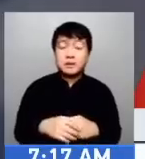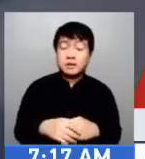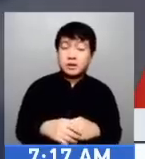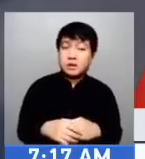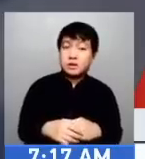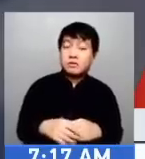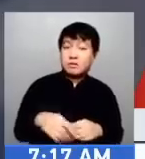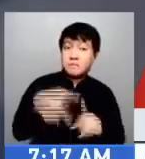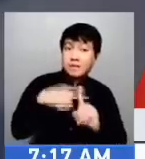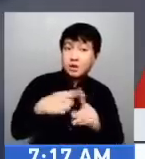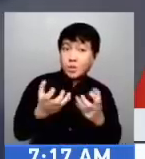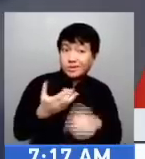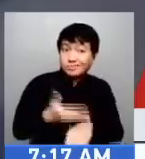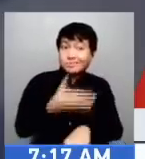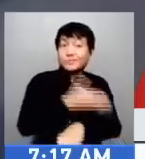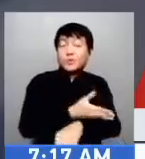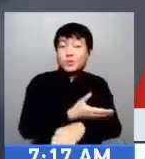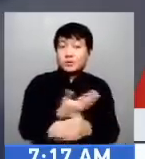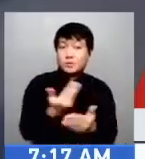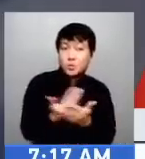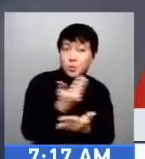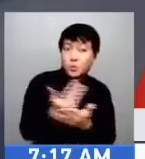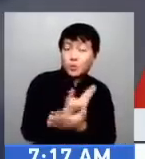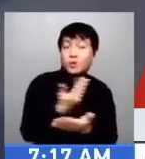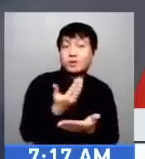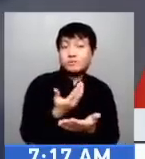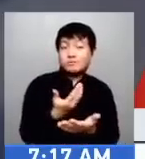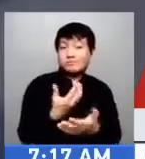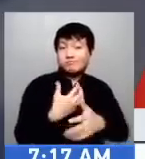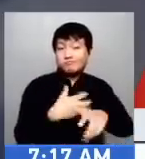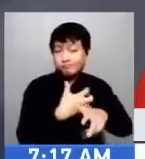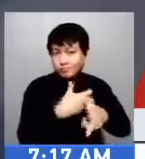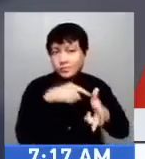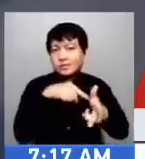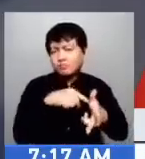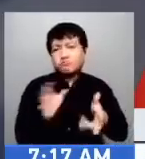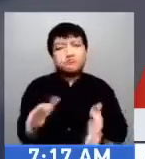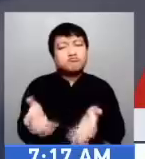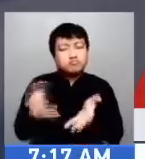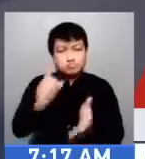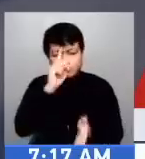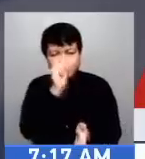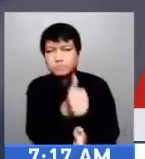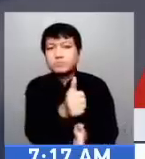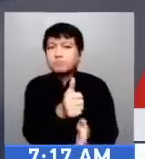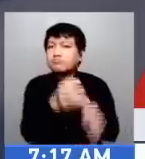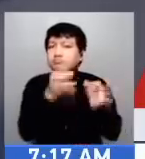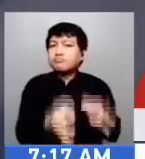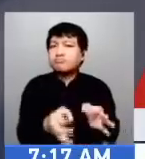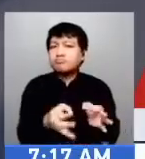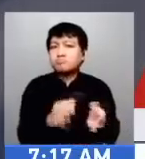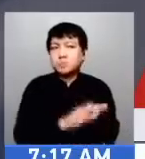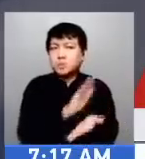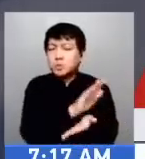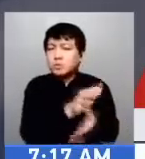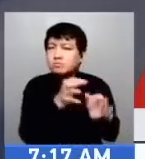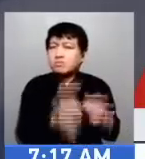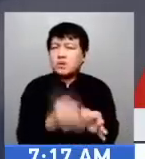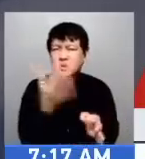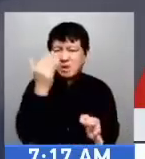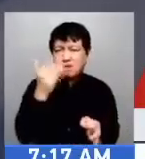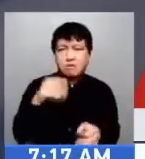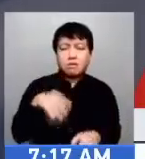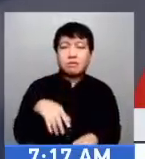ng unit, anumang klase ito, eh, malaya po sila. So, bigyan din natin sila ng pagkakataon kasi mahirap naman pigilan mo